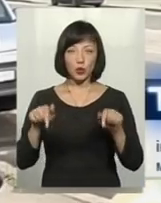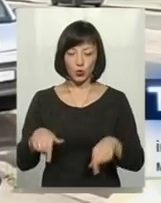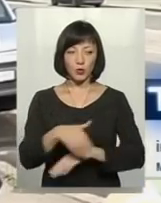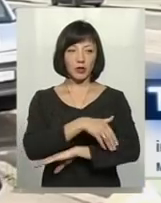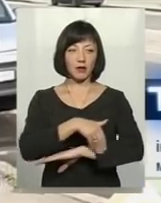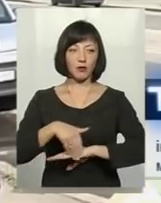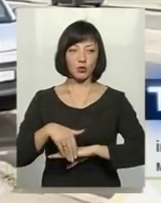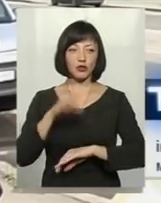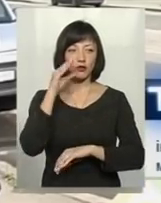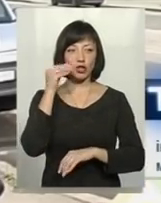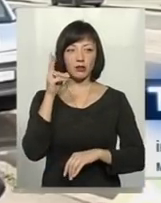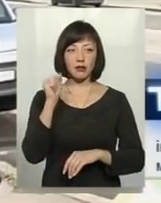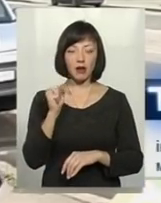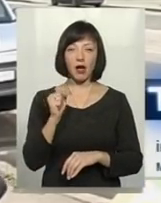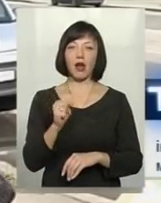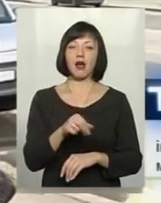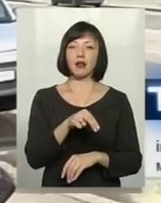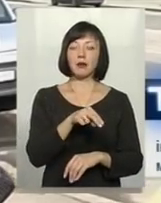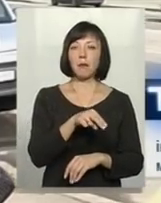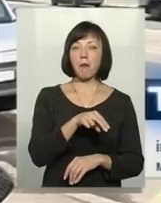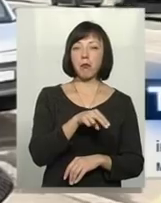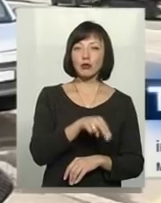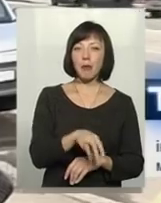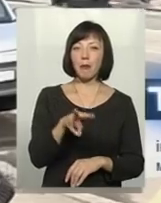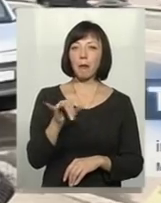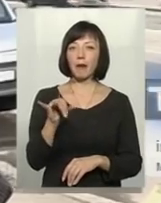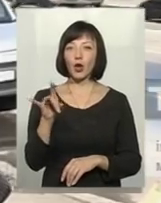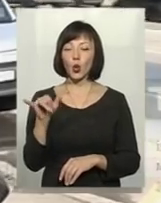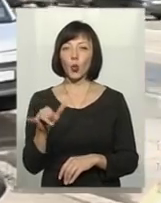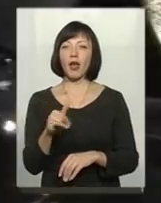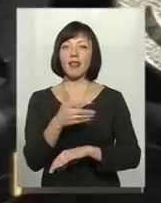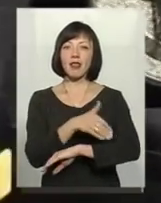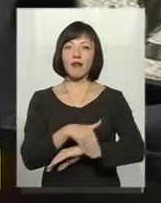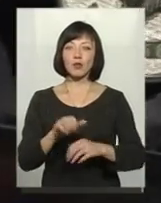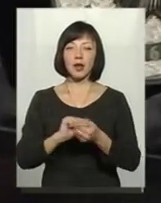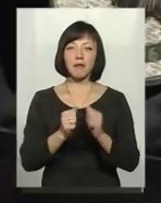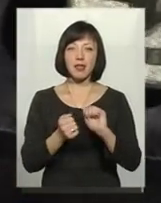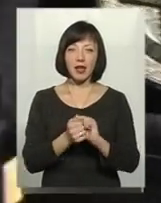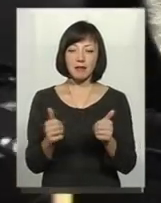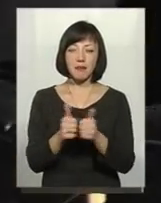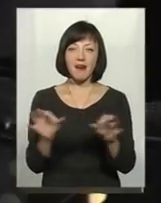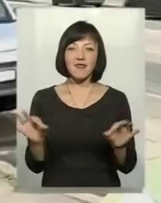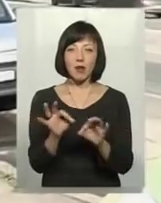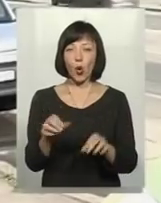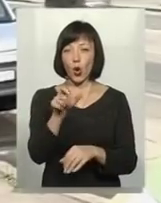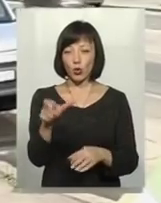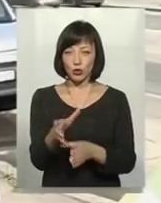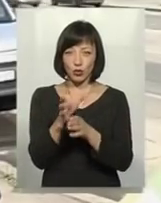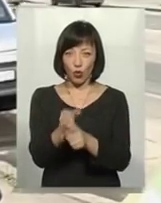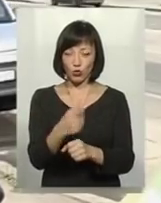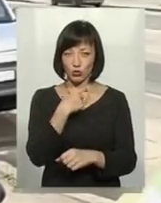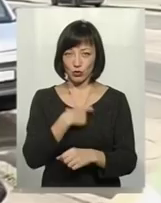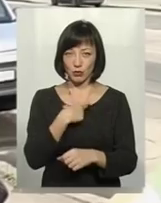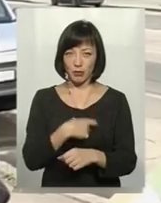вулиці Шевченка, на проспекті Миру, біля філармонії на вулиці Каменецькій. Люди таким чином скорочують собі